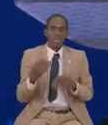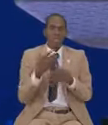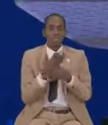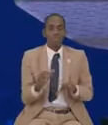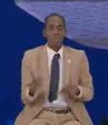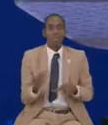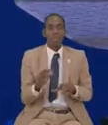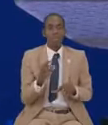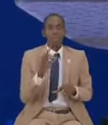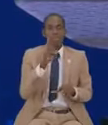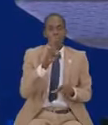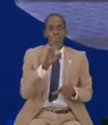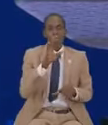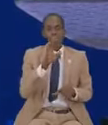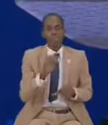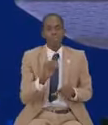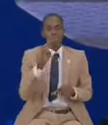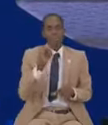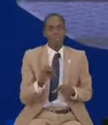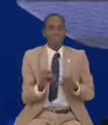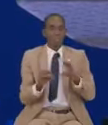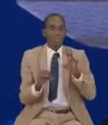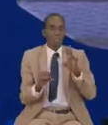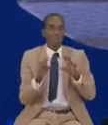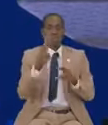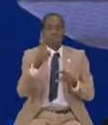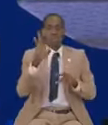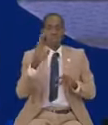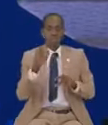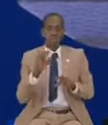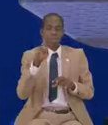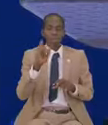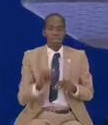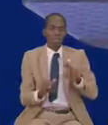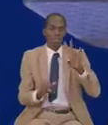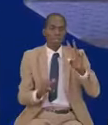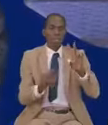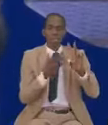de cette il a divisé tout et là que oui